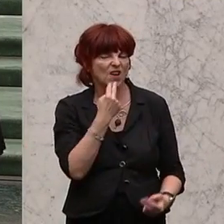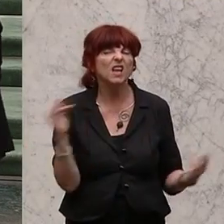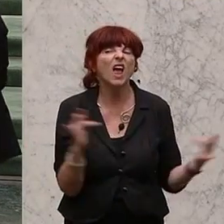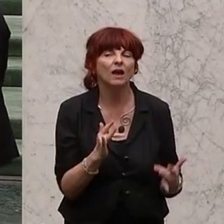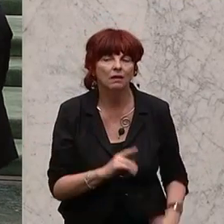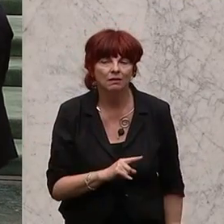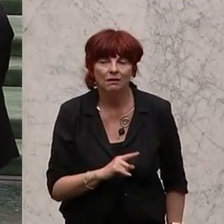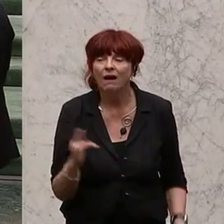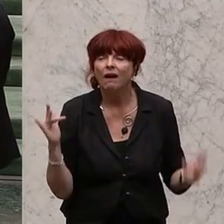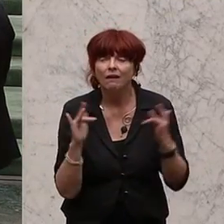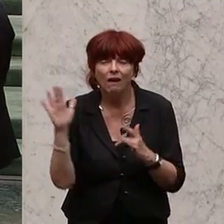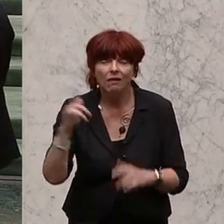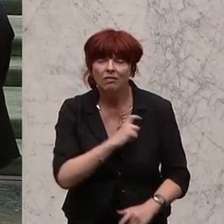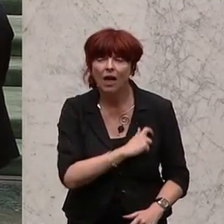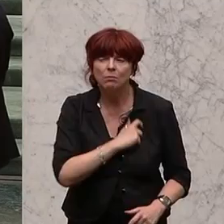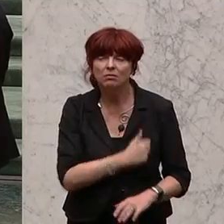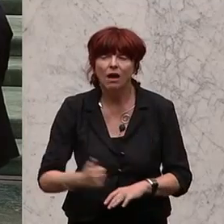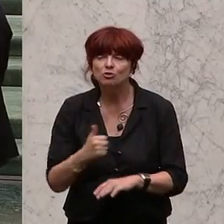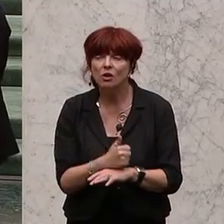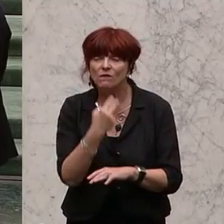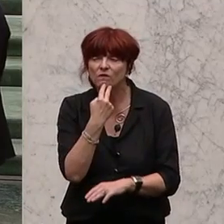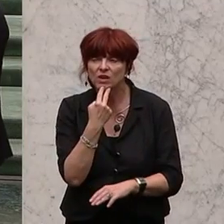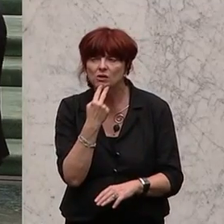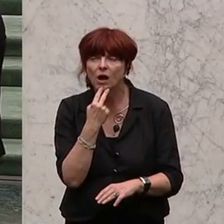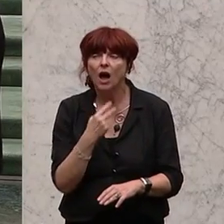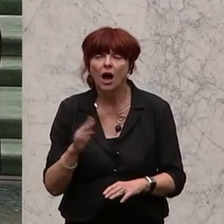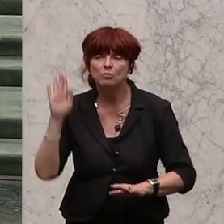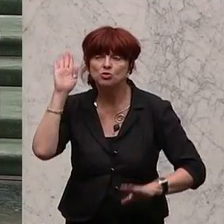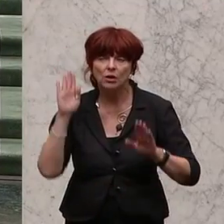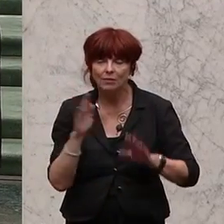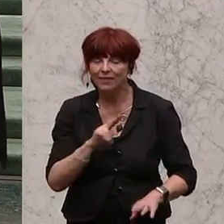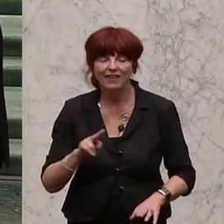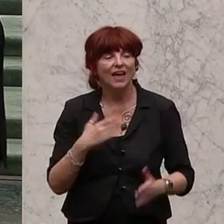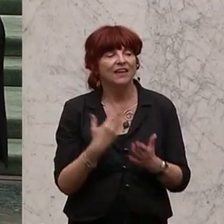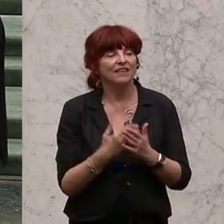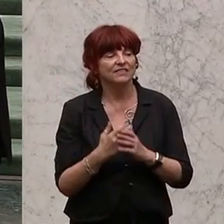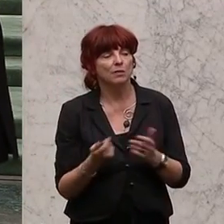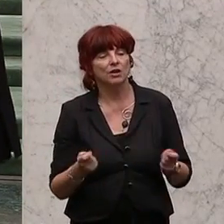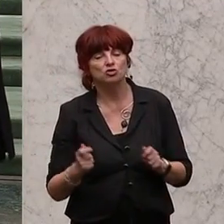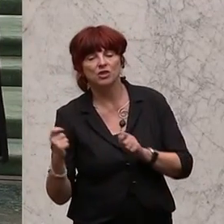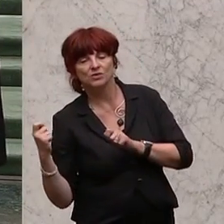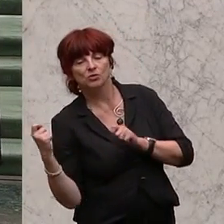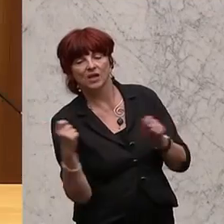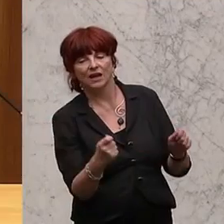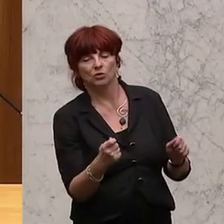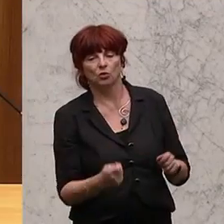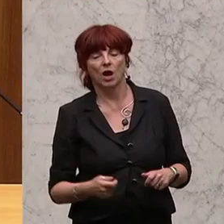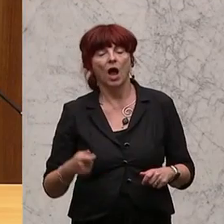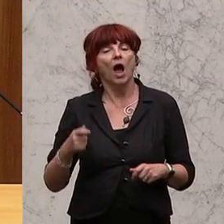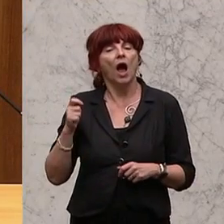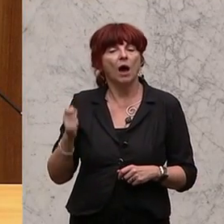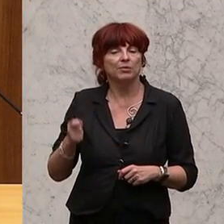gegen Ihren Parteiobmann stimmen? Wollen Sie nicht? Also, ich bringe jetzt den Antrag ein, Entschließungsantrag der Abgeordneten